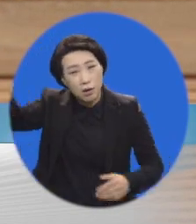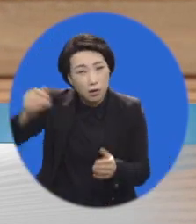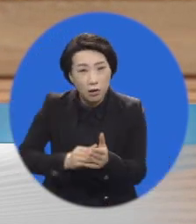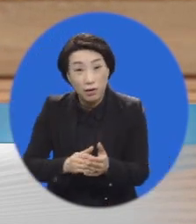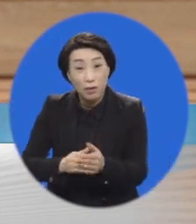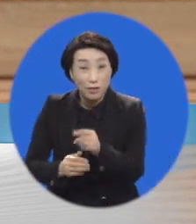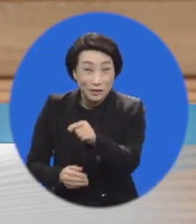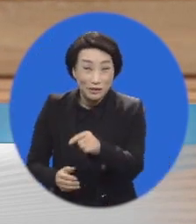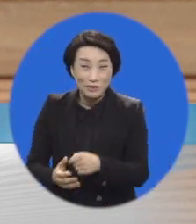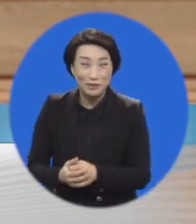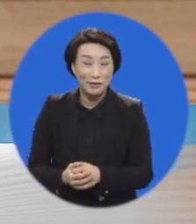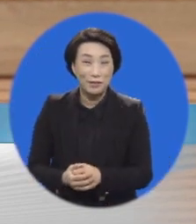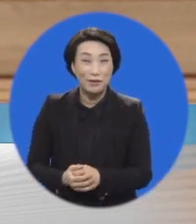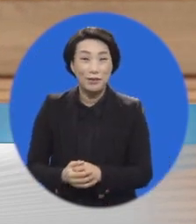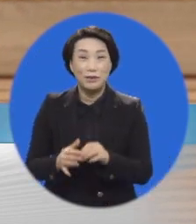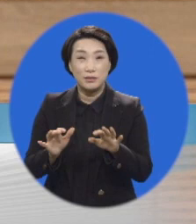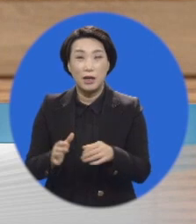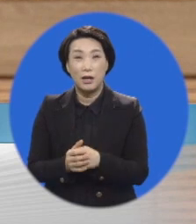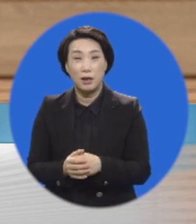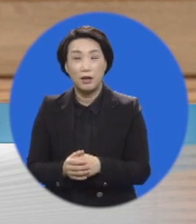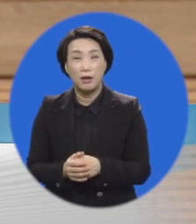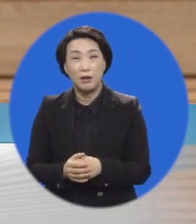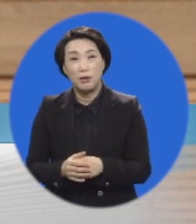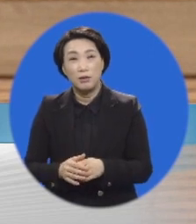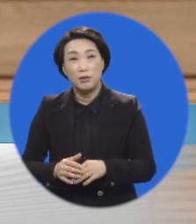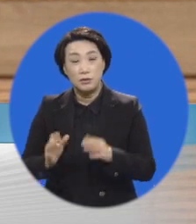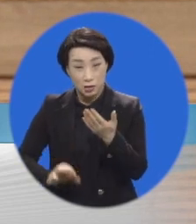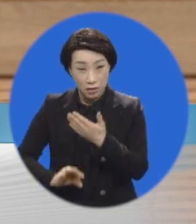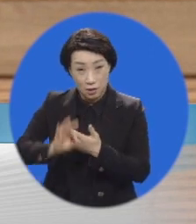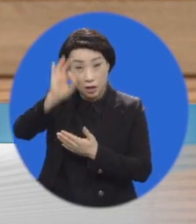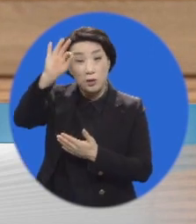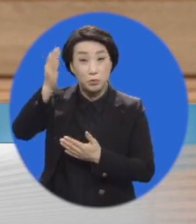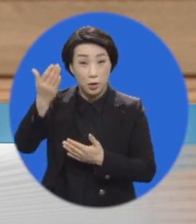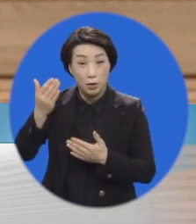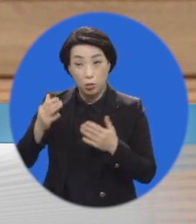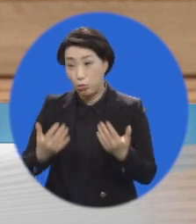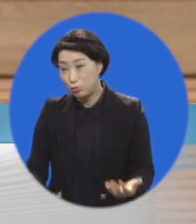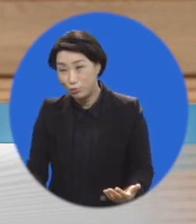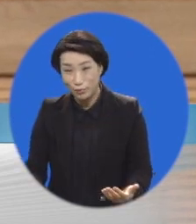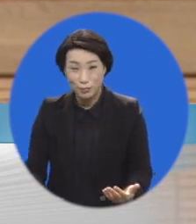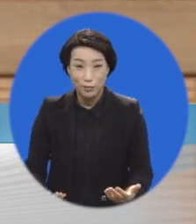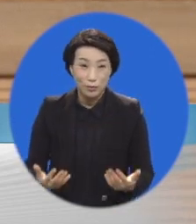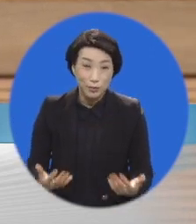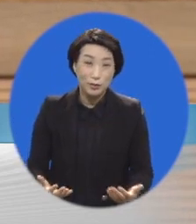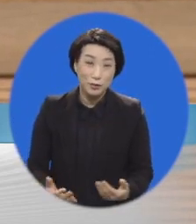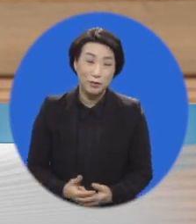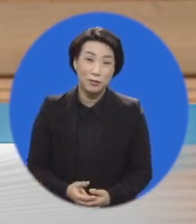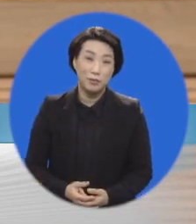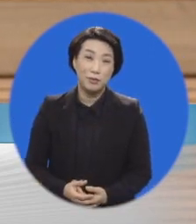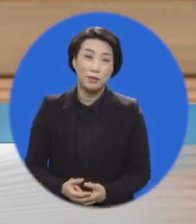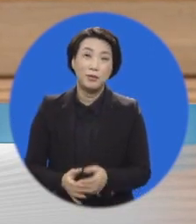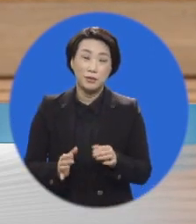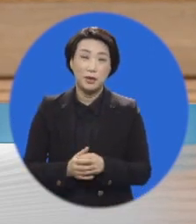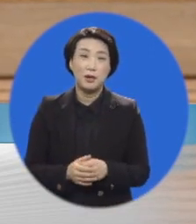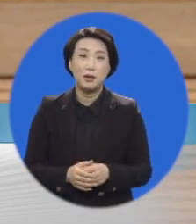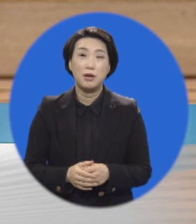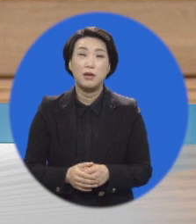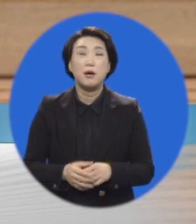가버렸어요. 예. 그리고 이제 놓친 다음에 낮이 됐어. 어떡하겠어. 이제 그